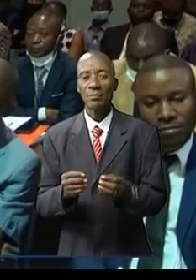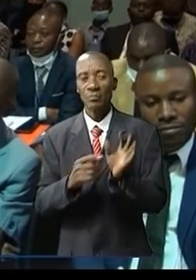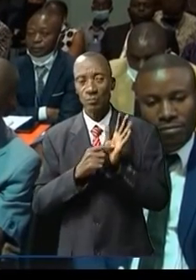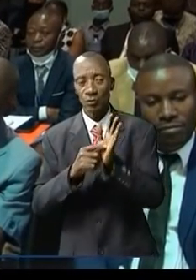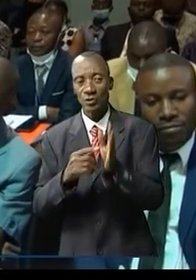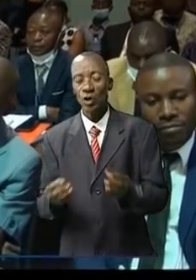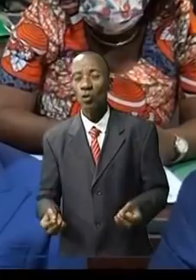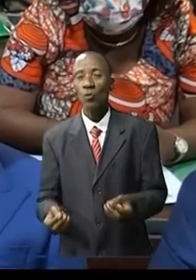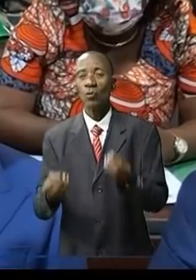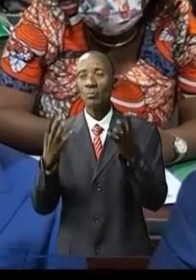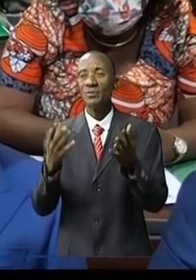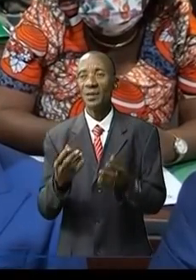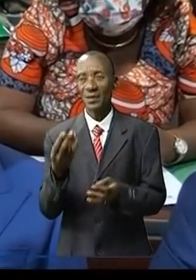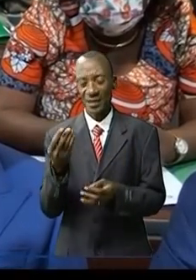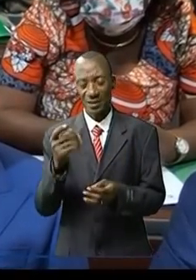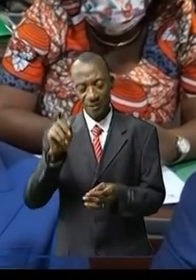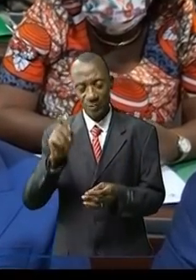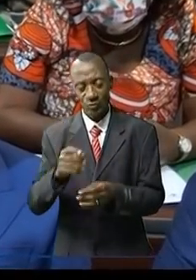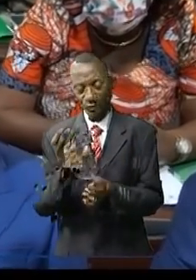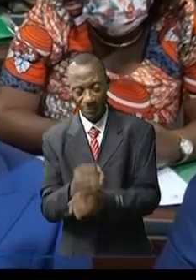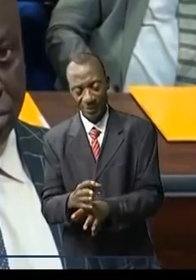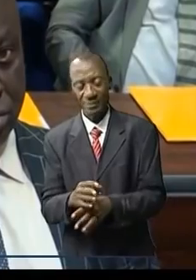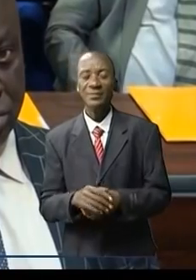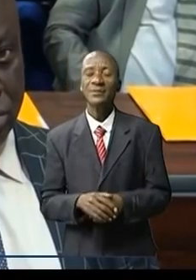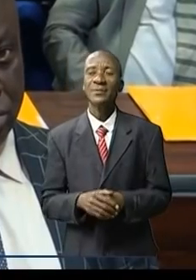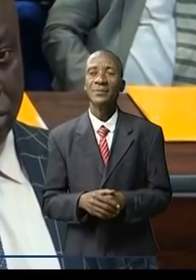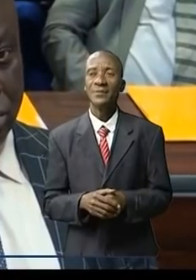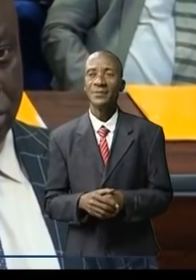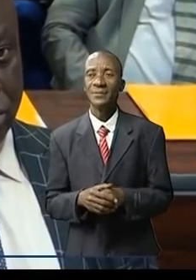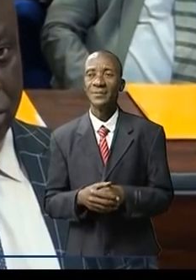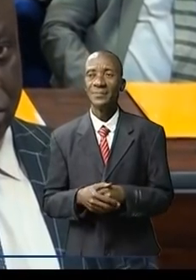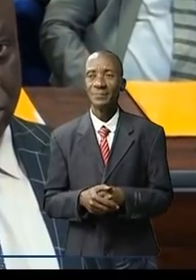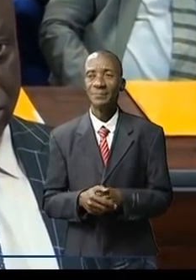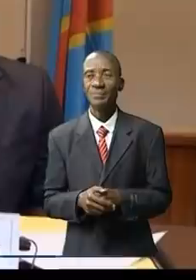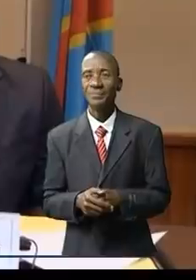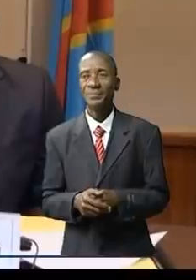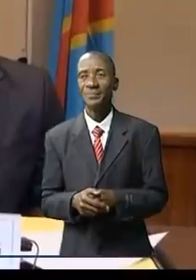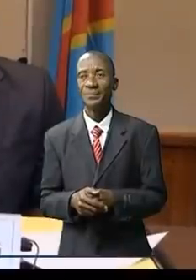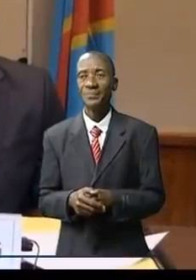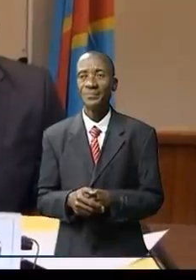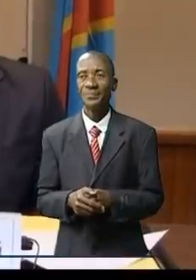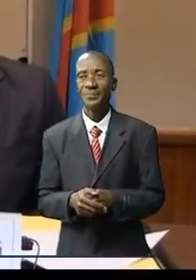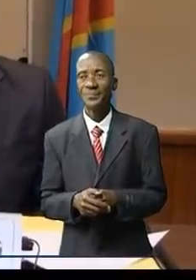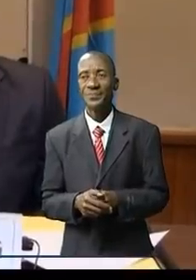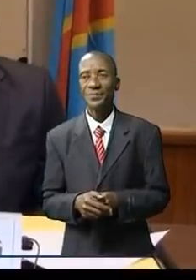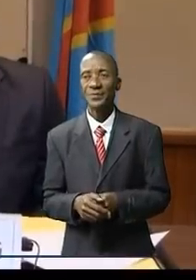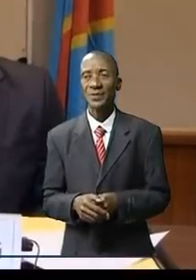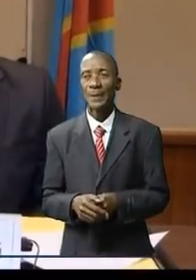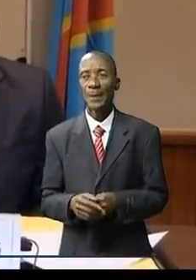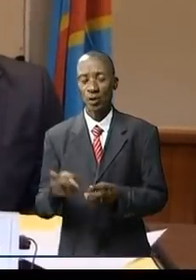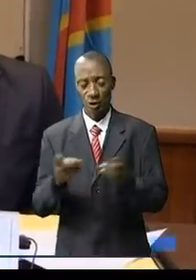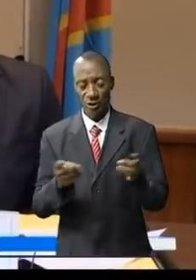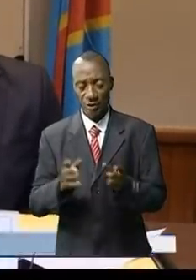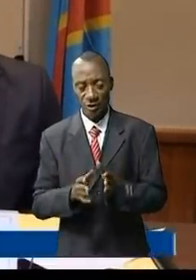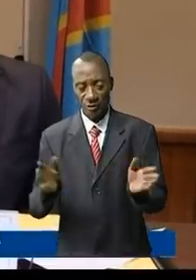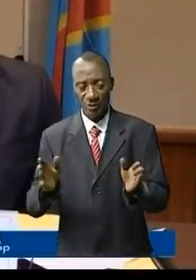matérialiser sa vision qui se résume en 14 missions régaliennes et sa mise en œuvre. Ce nouvelle session budgétaire devra nous permettre,